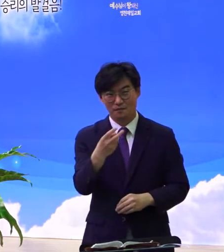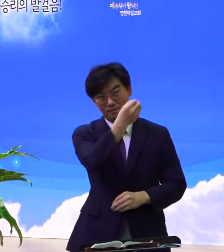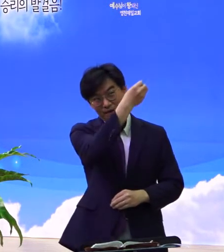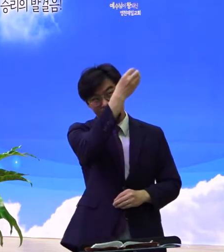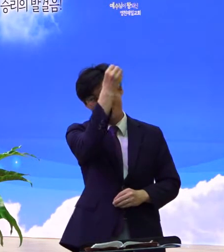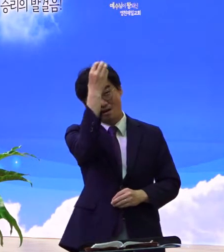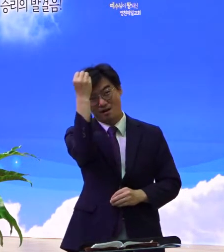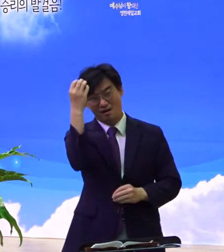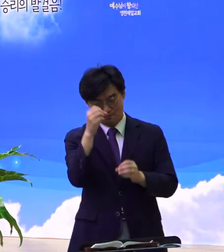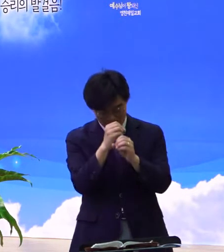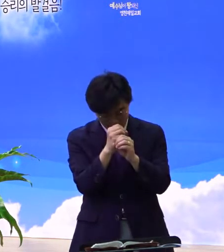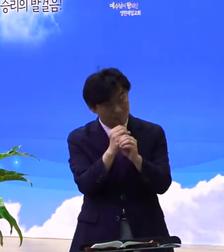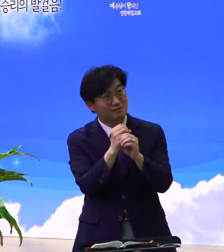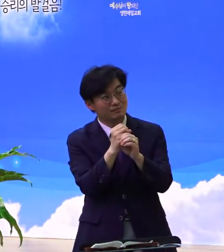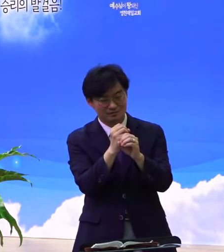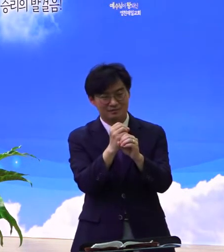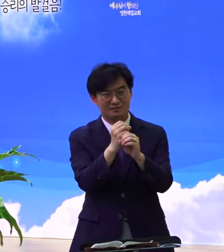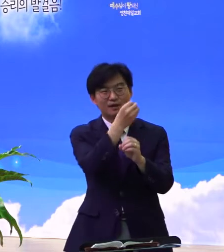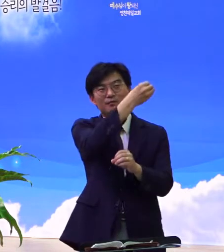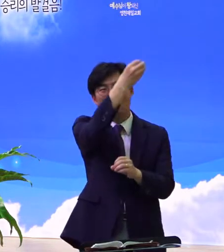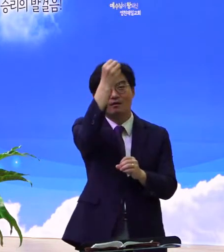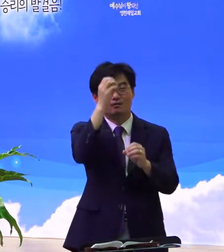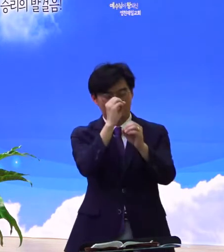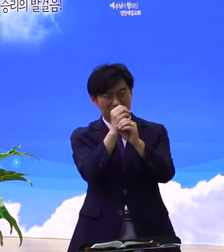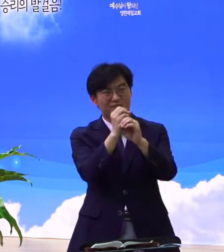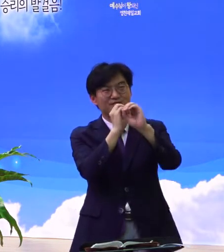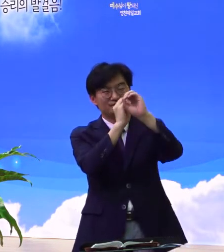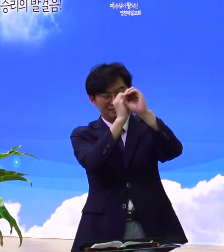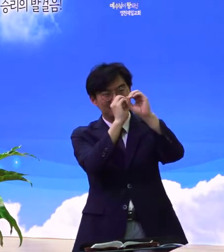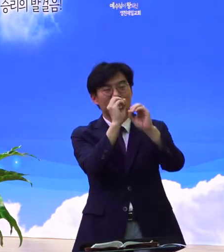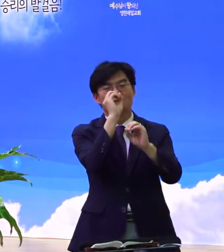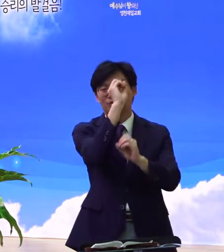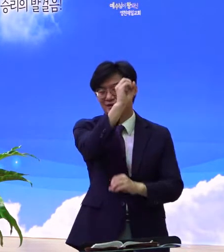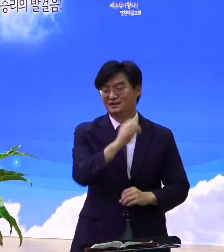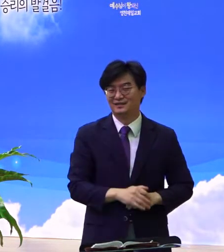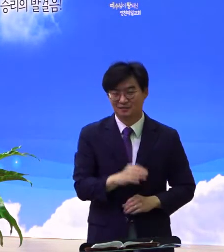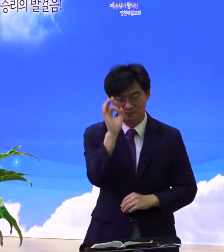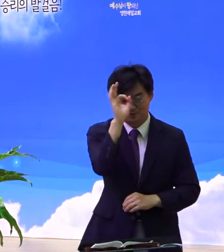것으로 아주 멀리 있는 하늘의 별들도 봅니다.